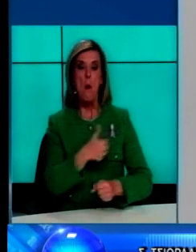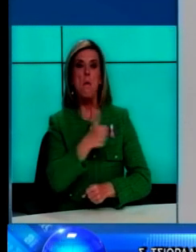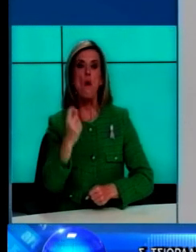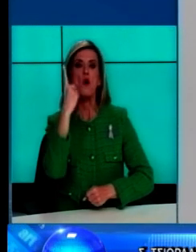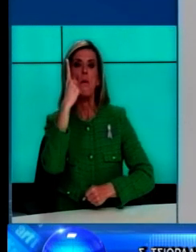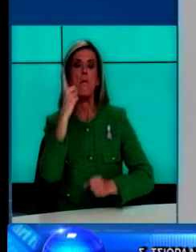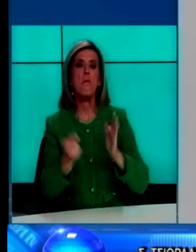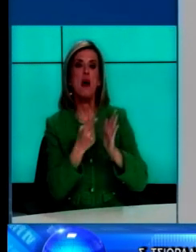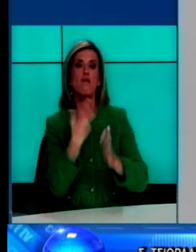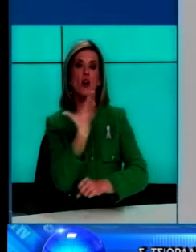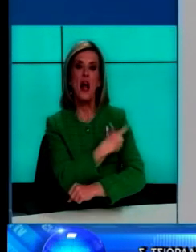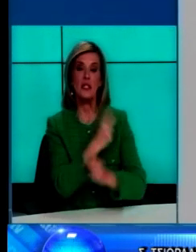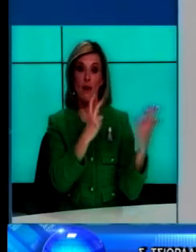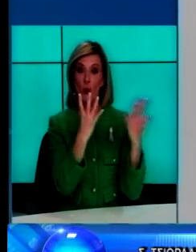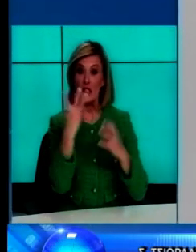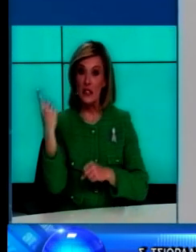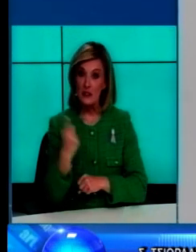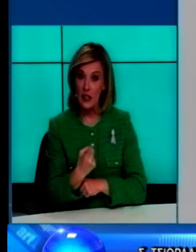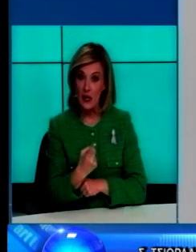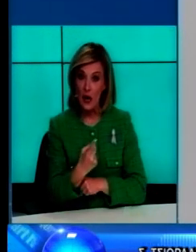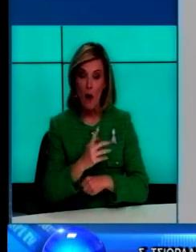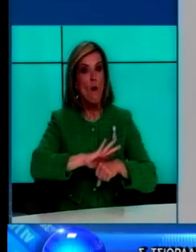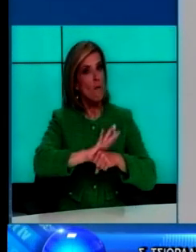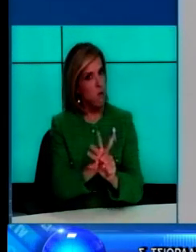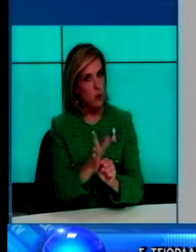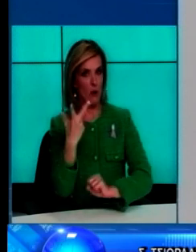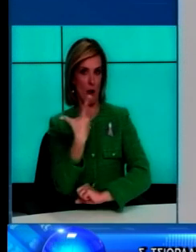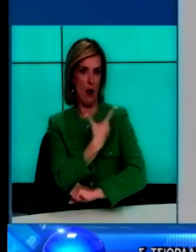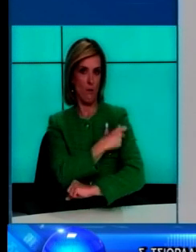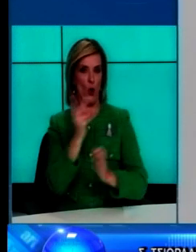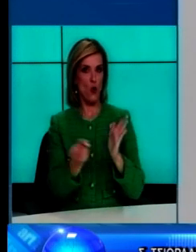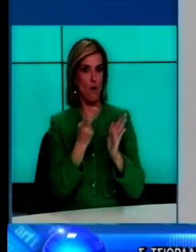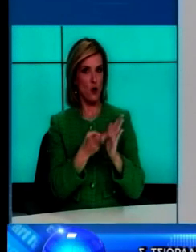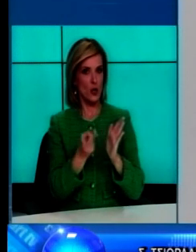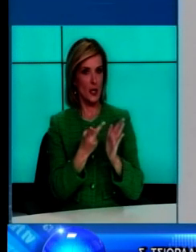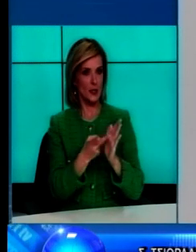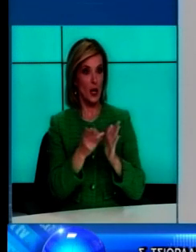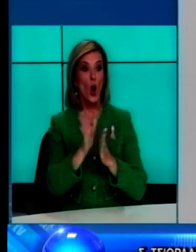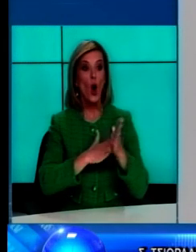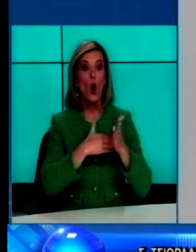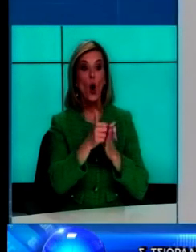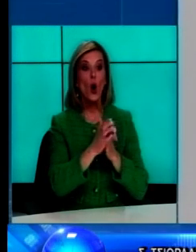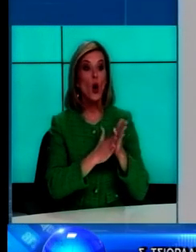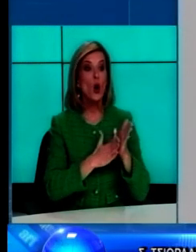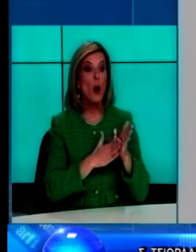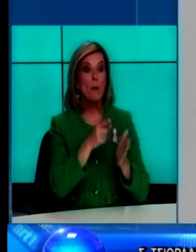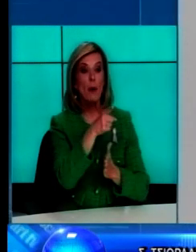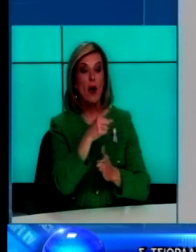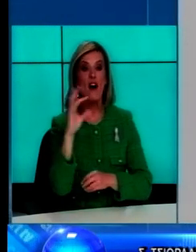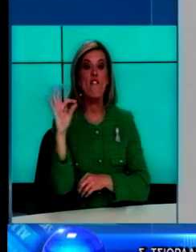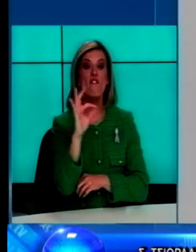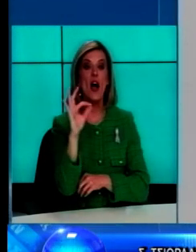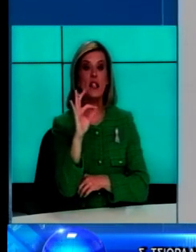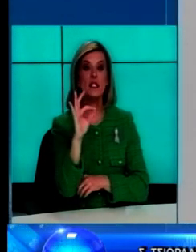δηλαδή, είναι στο 74%. Τους πλήρους εμβολιασμένους με το εμβόλιο της Pfizer είναι